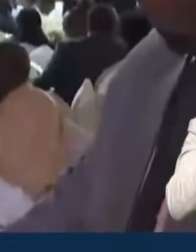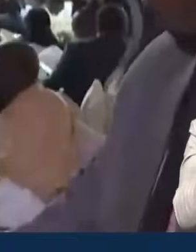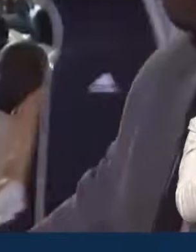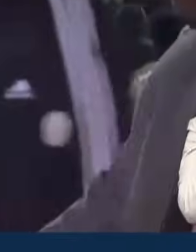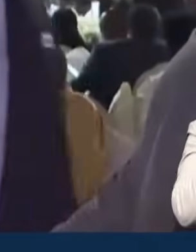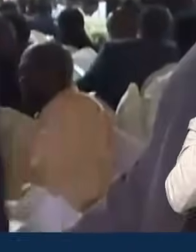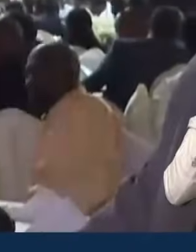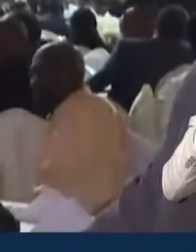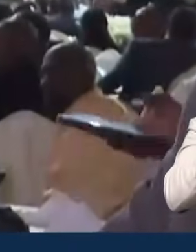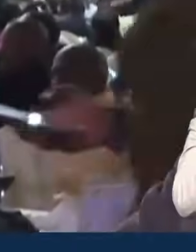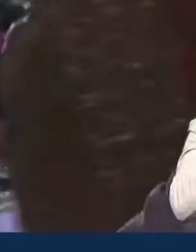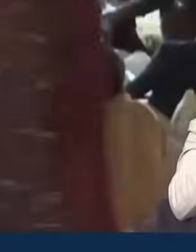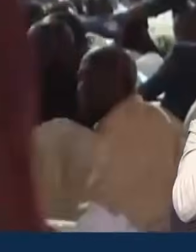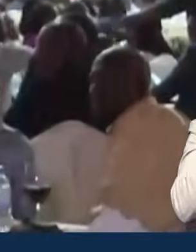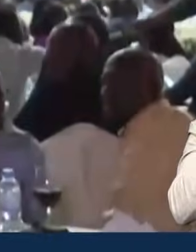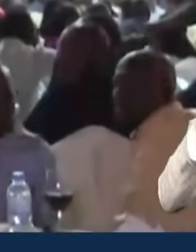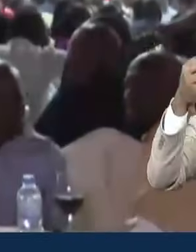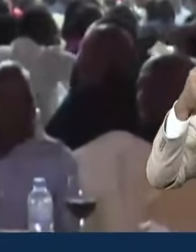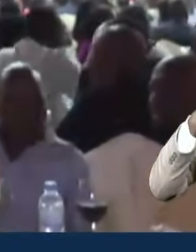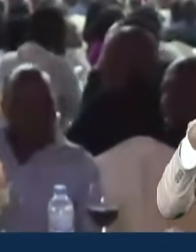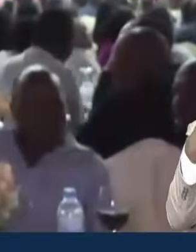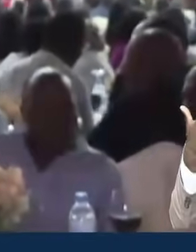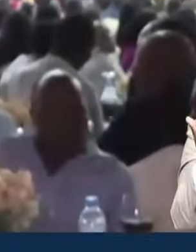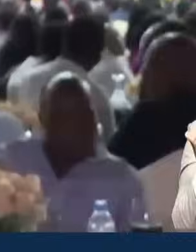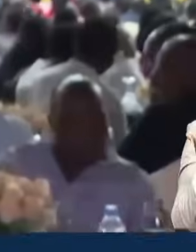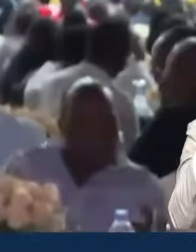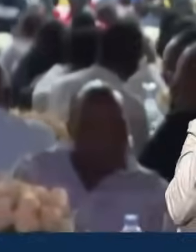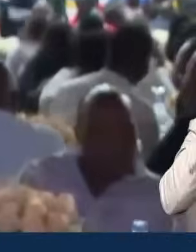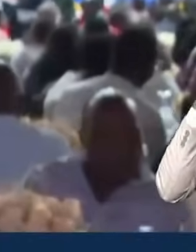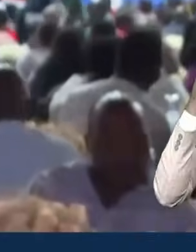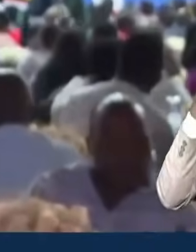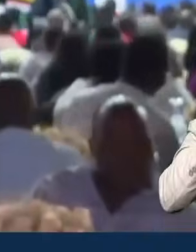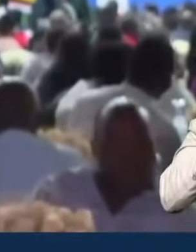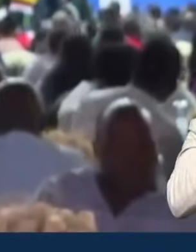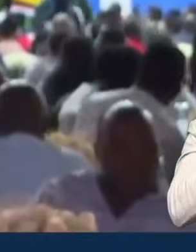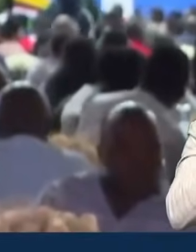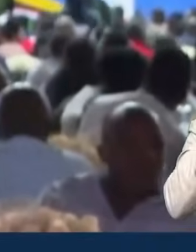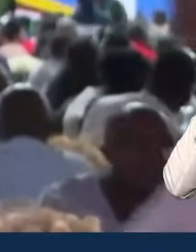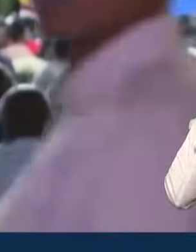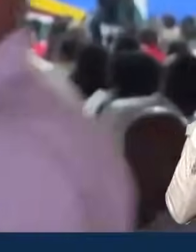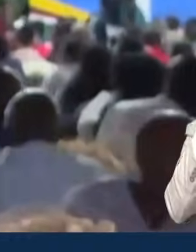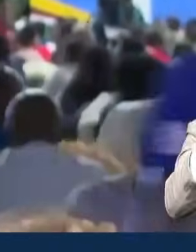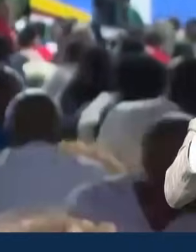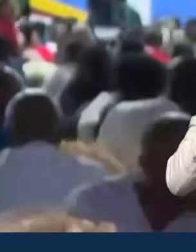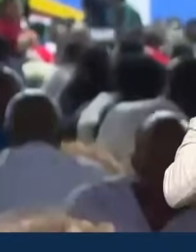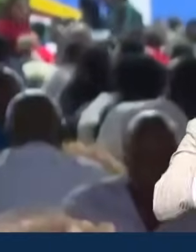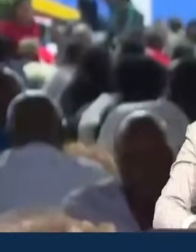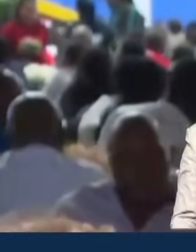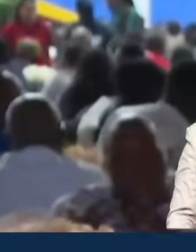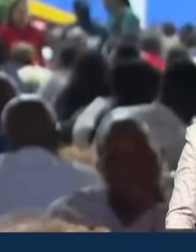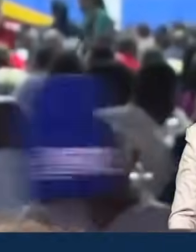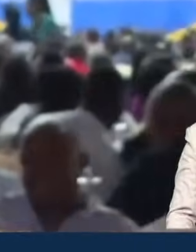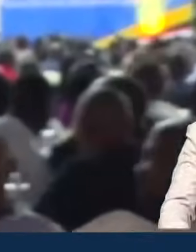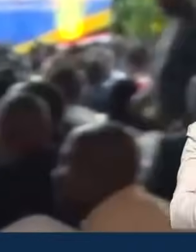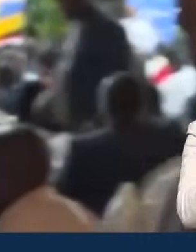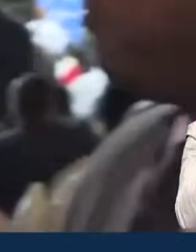barangiza bakajya gusangira. Ni ibintu bigaragaza ko icyari kigendewe muri mikino cyo gusabana no kumenyana cyagezweho muri ubwo buryo. Udushya twaranze